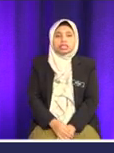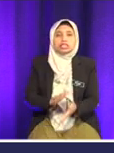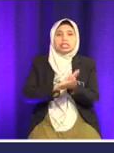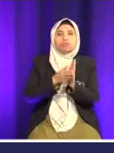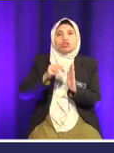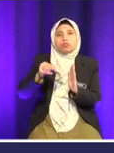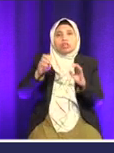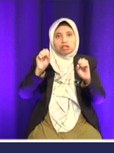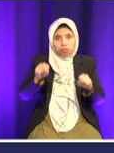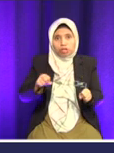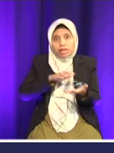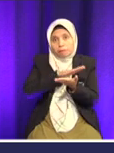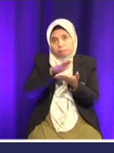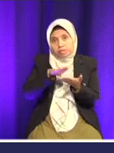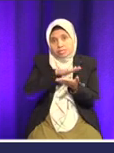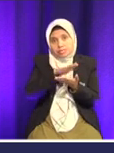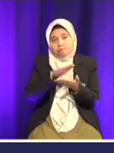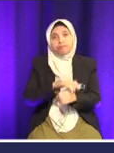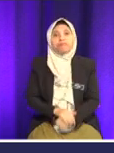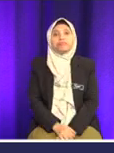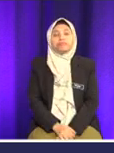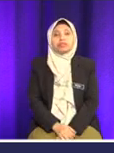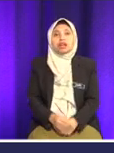boleh imbas oke